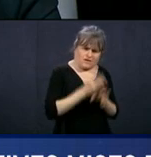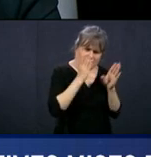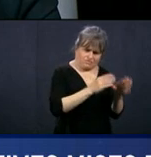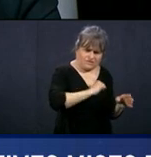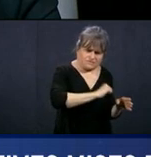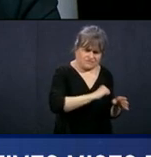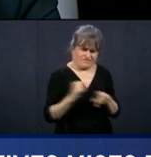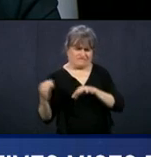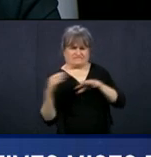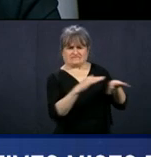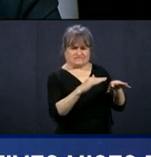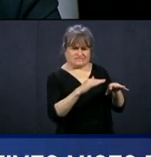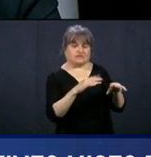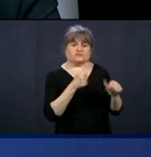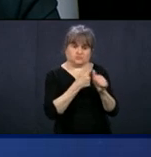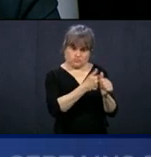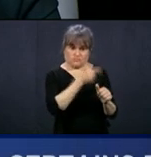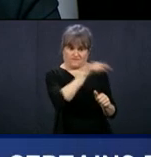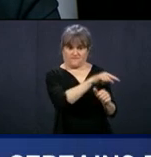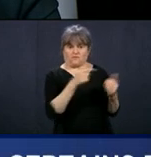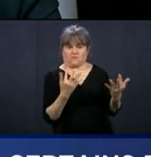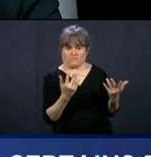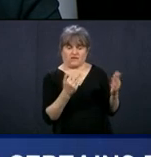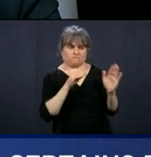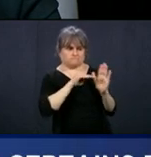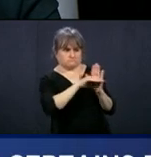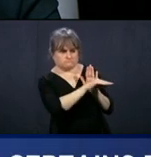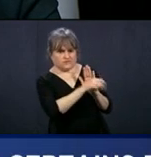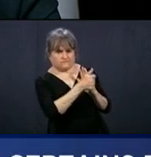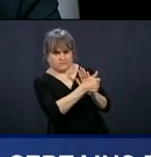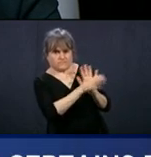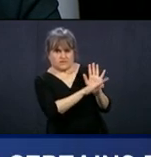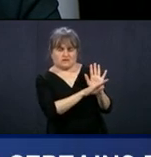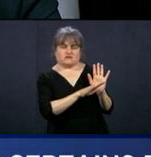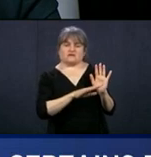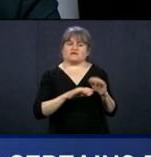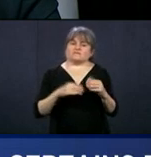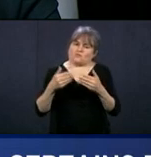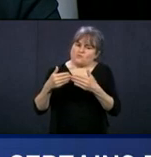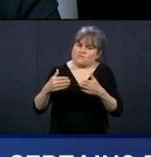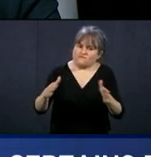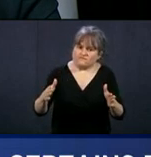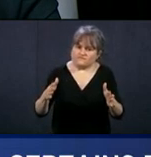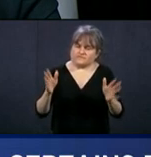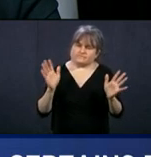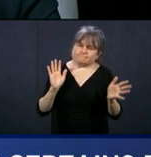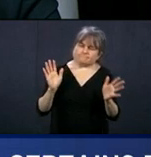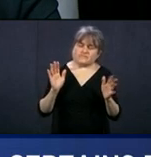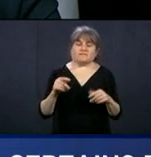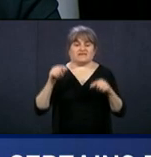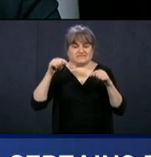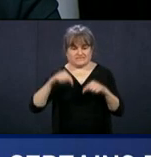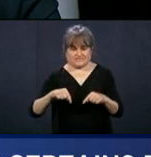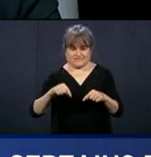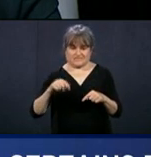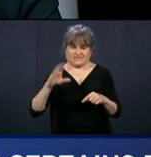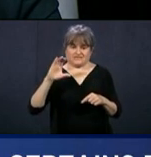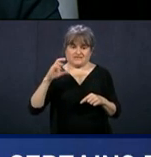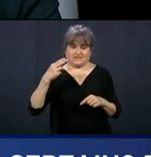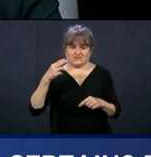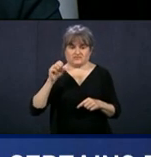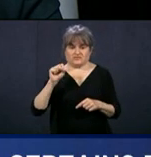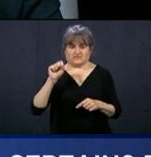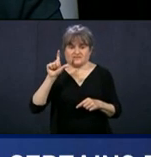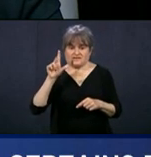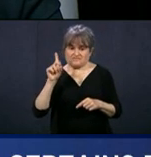on pourrait baisser le nombre de cas. Mais c'est sûr qu'on a des phénomènes. L'enjeu, c'est CHSLD ici, est un enjeu très, très, très